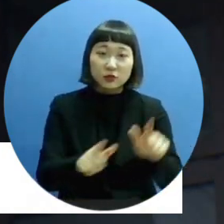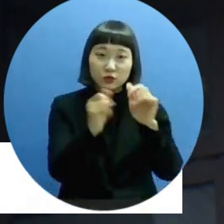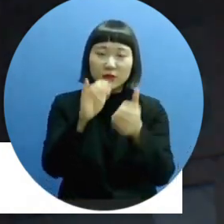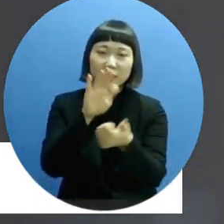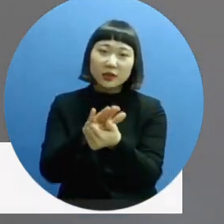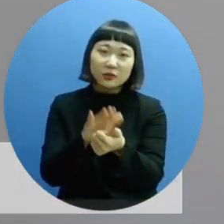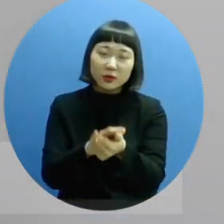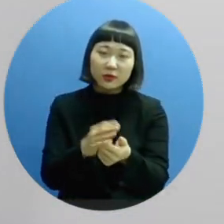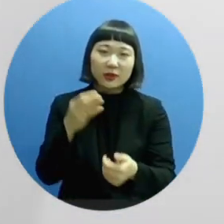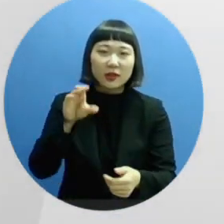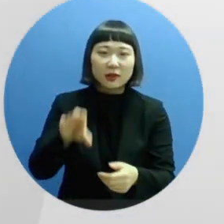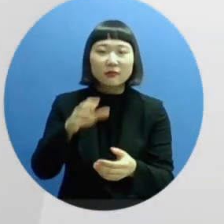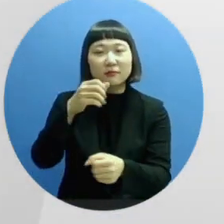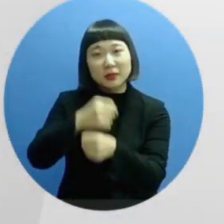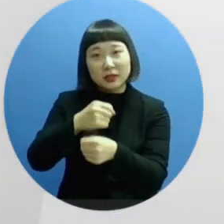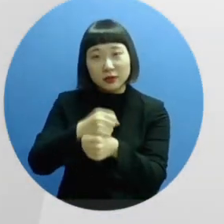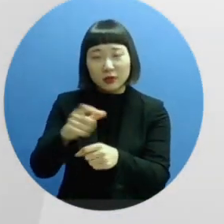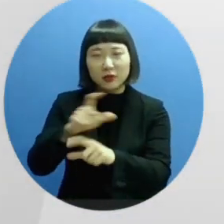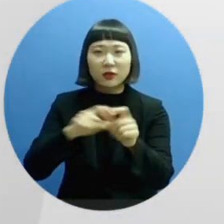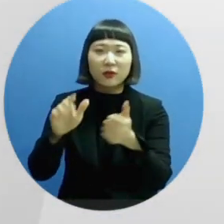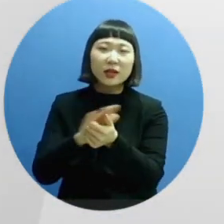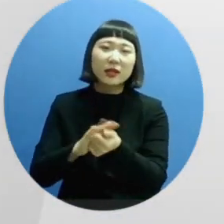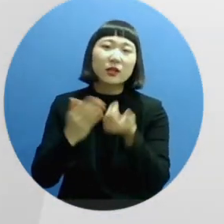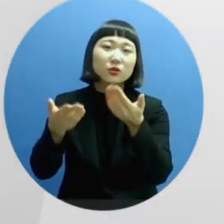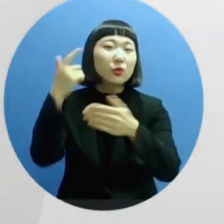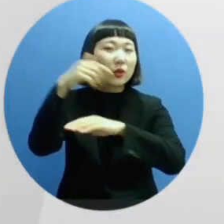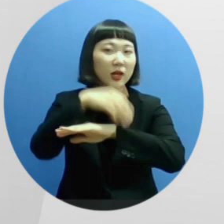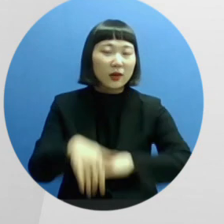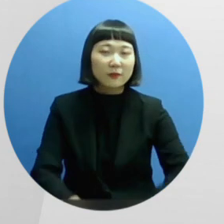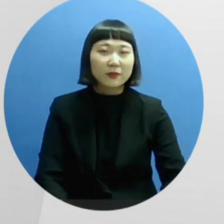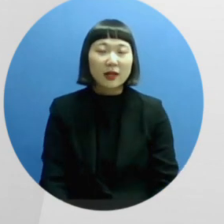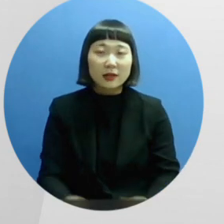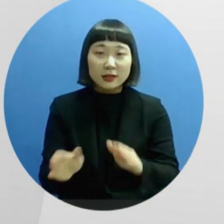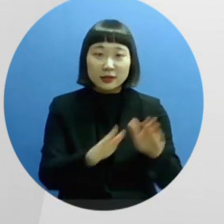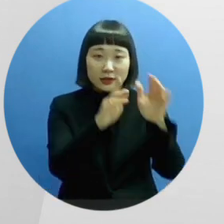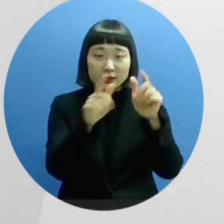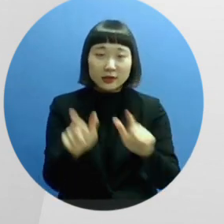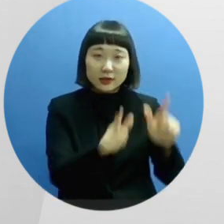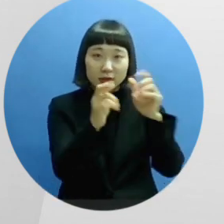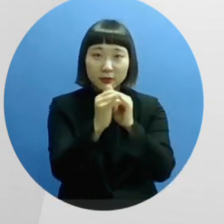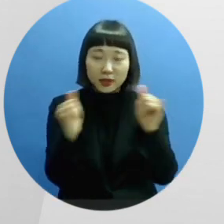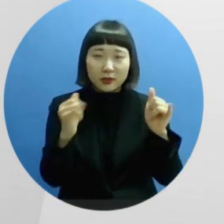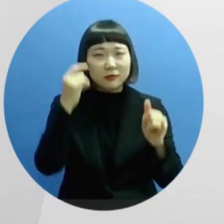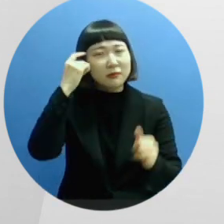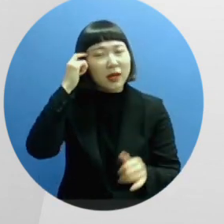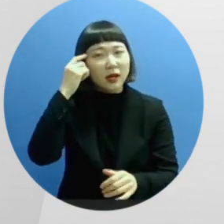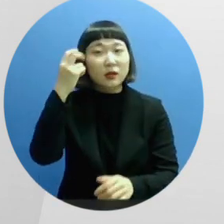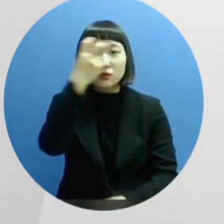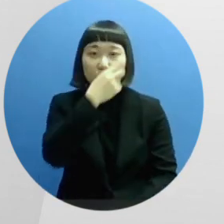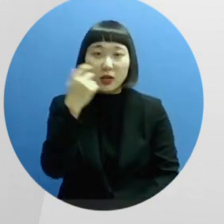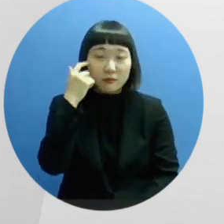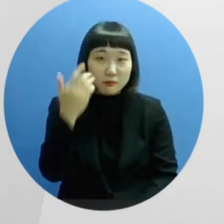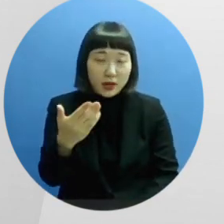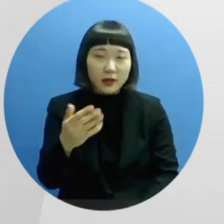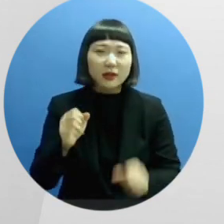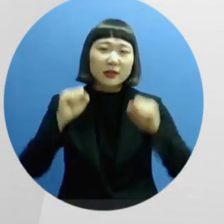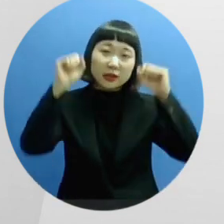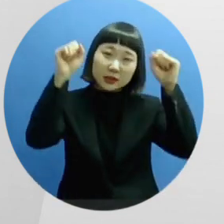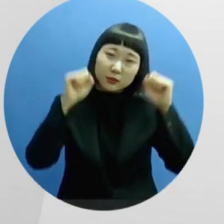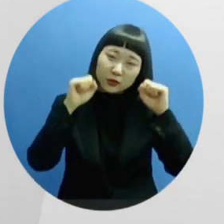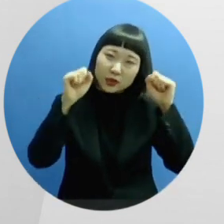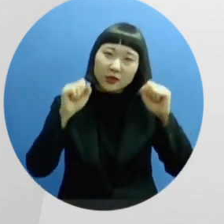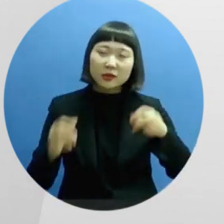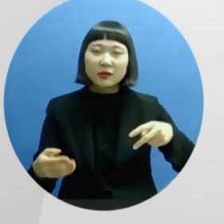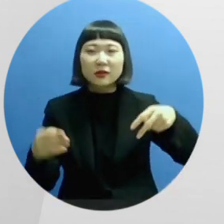주겠다는 겁니다. 인천시는 최근 시민 인식 조사를 진행했는데 스포츠와 체육, 레저, 공원 시설을